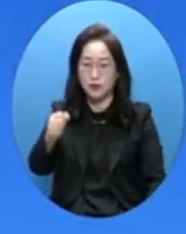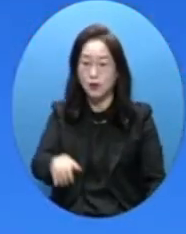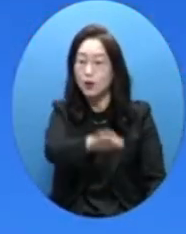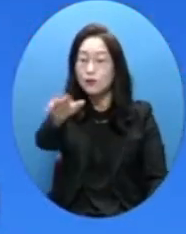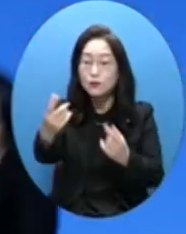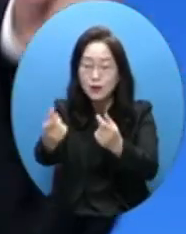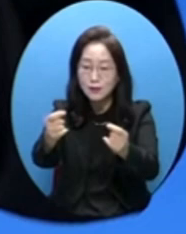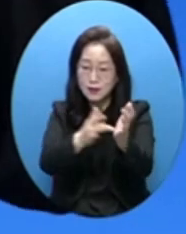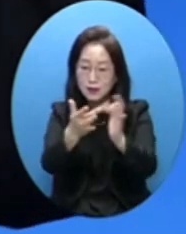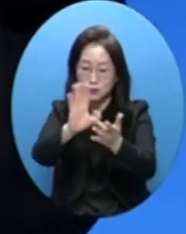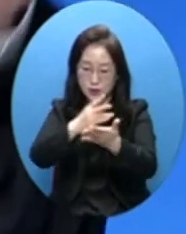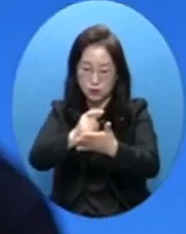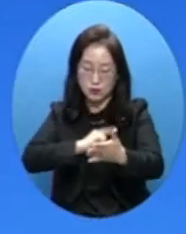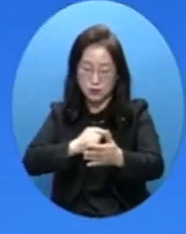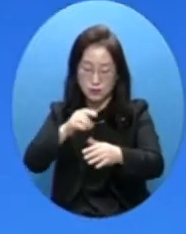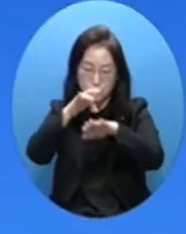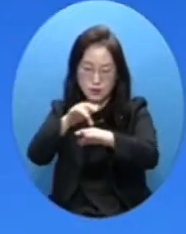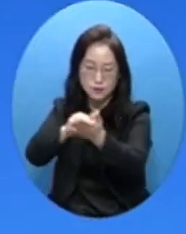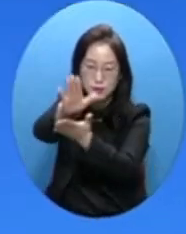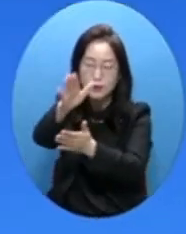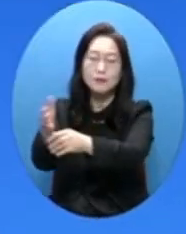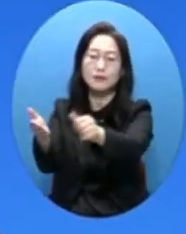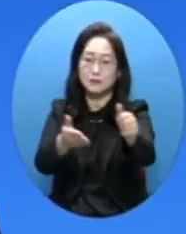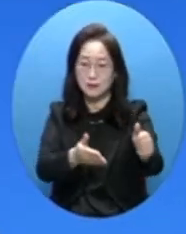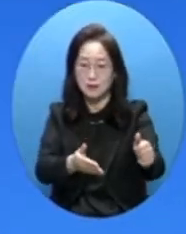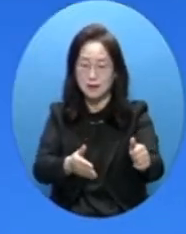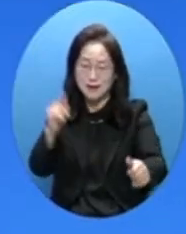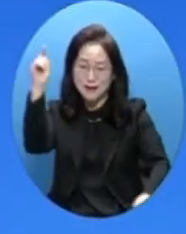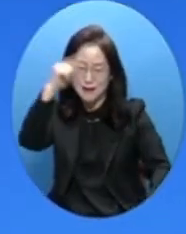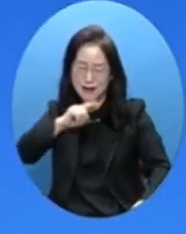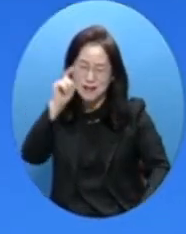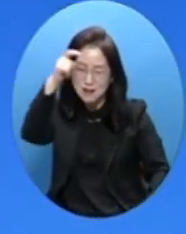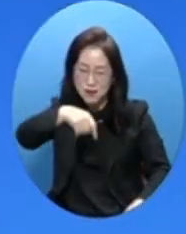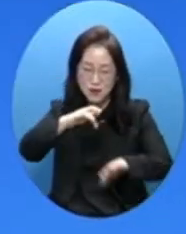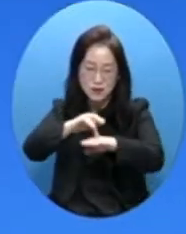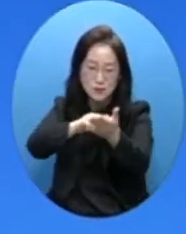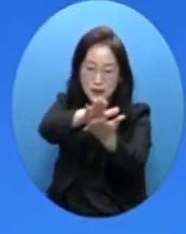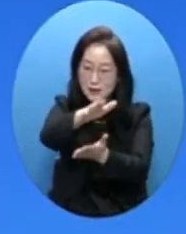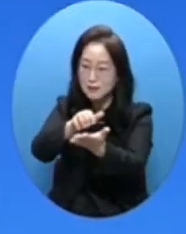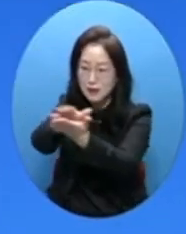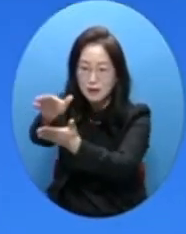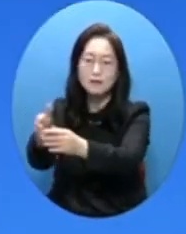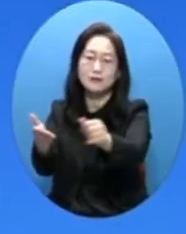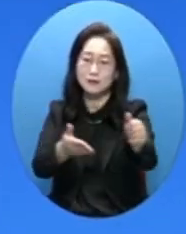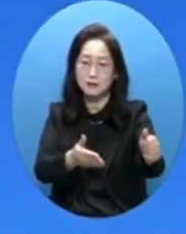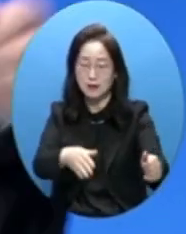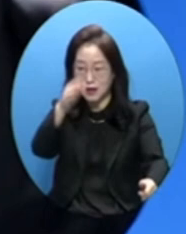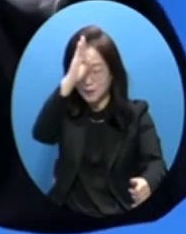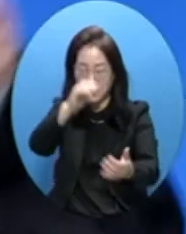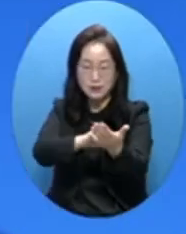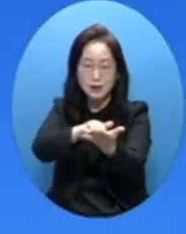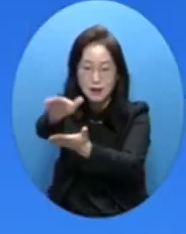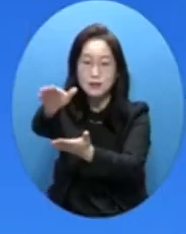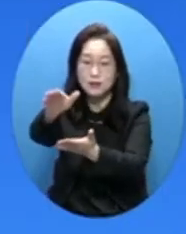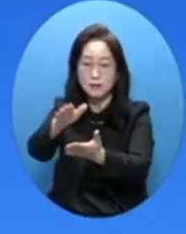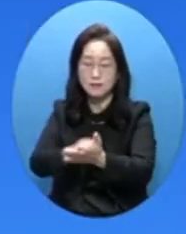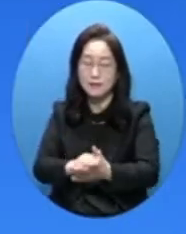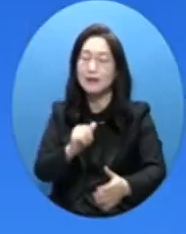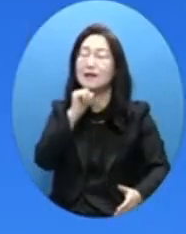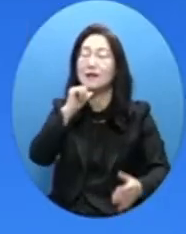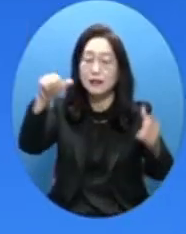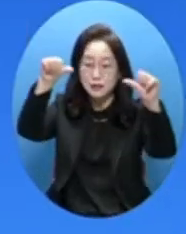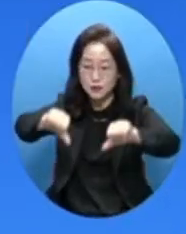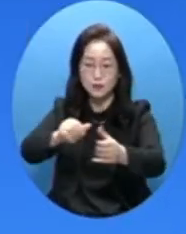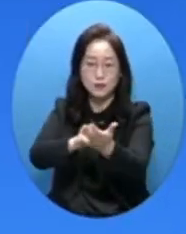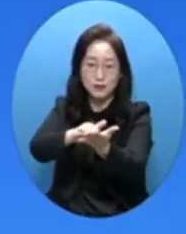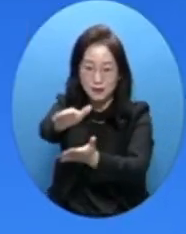그 권세를 물리쳐야 할 것입니다. 아까워 더러운 원수와의 물러가라 내 쫓아야 되는 것입니다. 질병은 떠나갈지어다 가능한 자들은